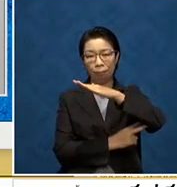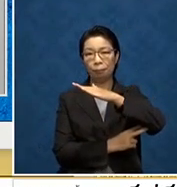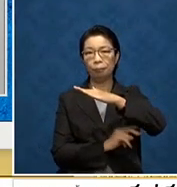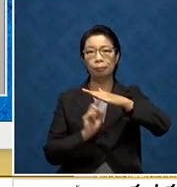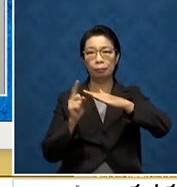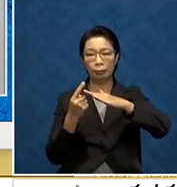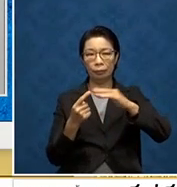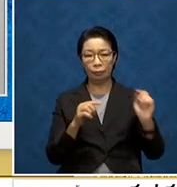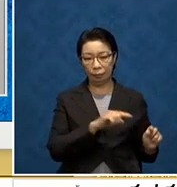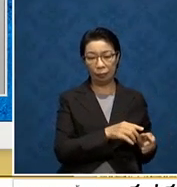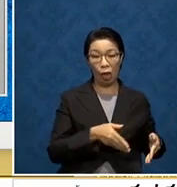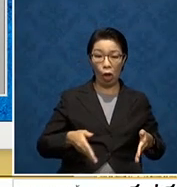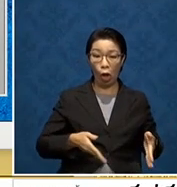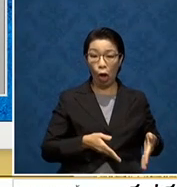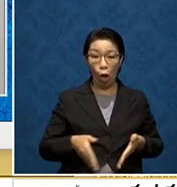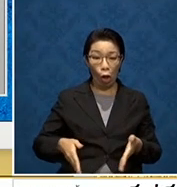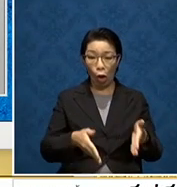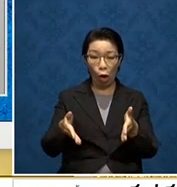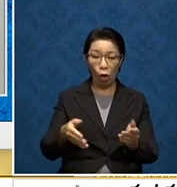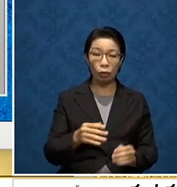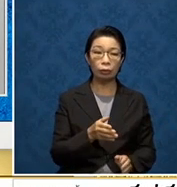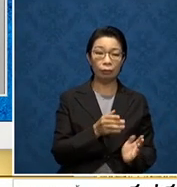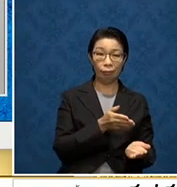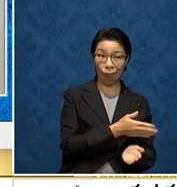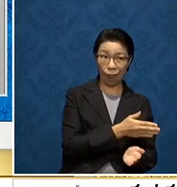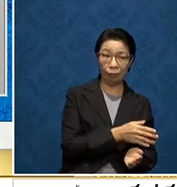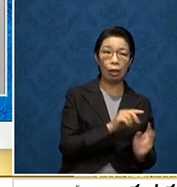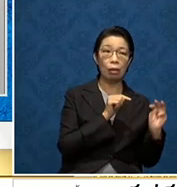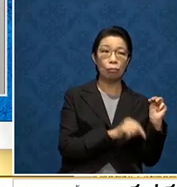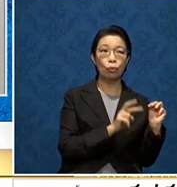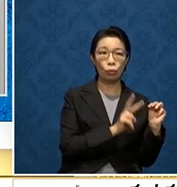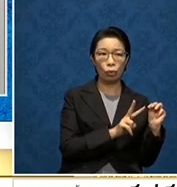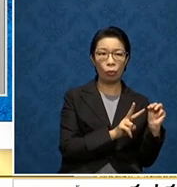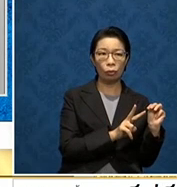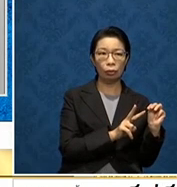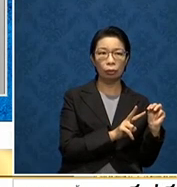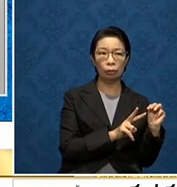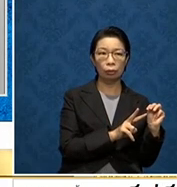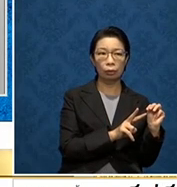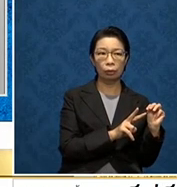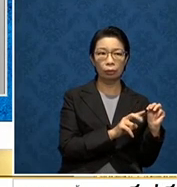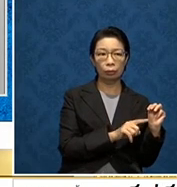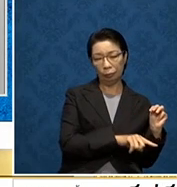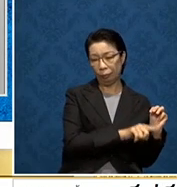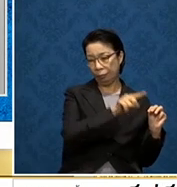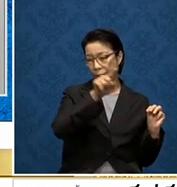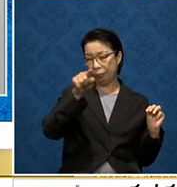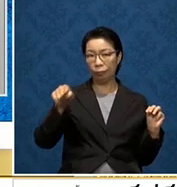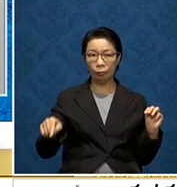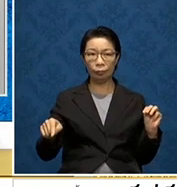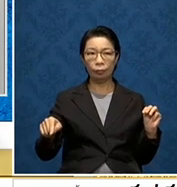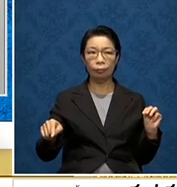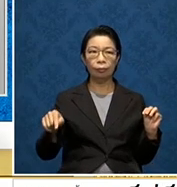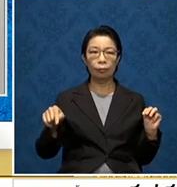มคลองฝั่งทิศตะวันตกซึ่งเป็นพื้นที่ของหมู่2บ้านคุระตำบลม่วงเตี้ยอำเภอแม่ล